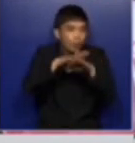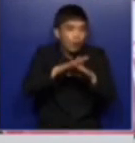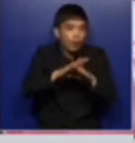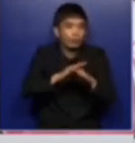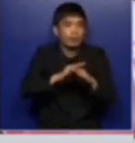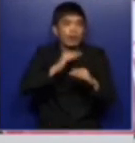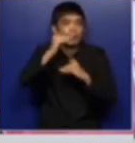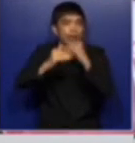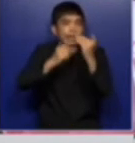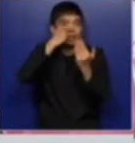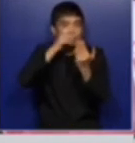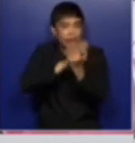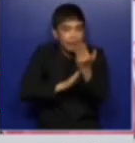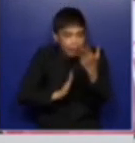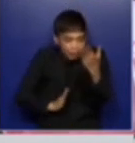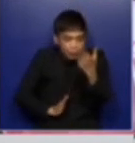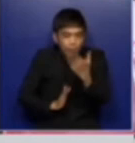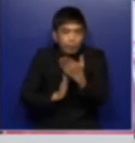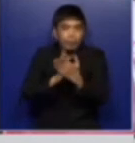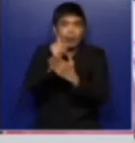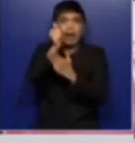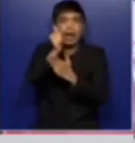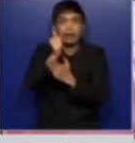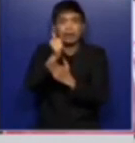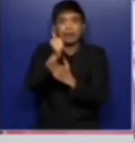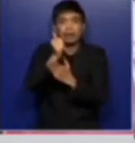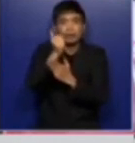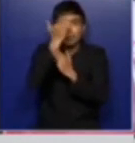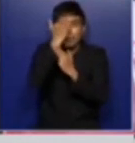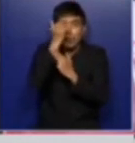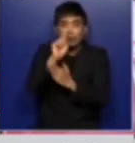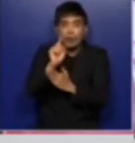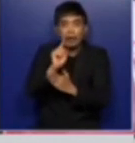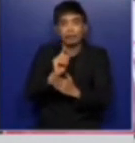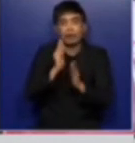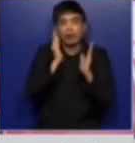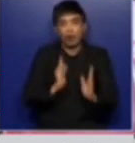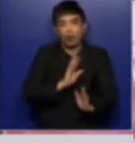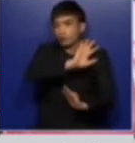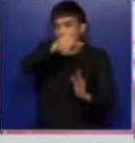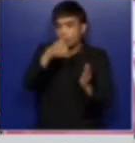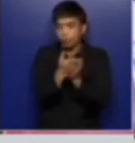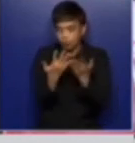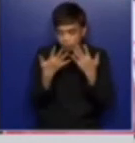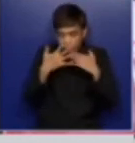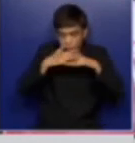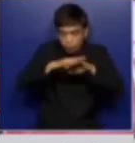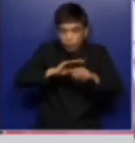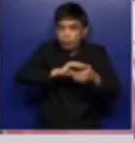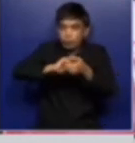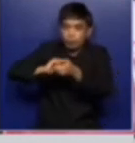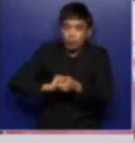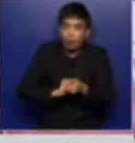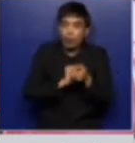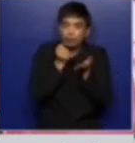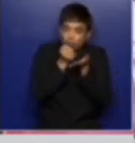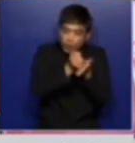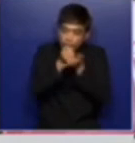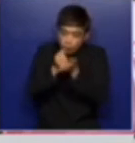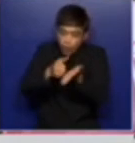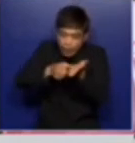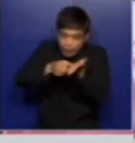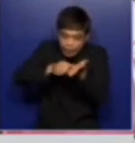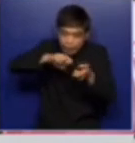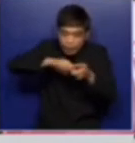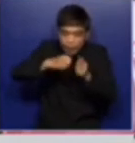จเราจะได้หลอมรวมปรองดองสมานฉันท์ร่วมกันแก้ไขปัญหาบ้านเมืองในภ